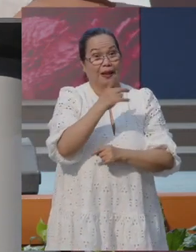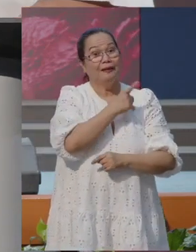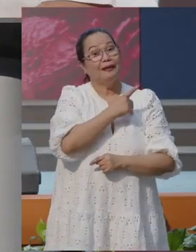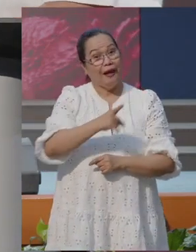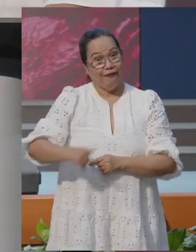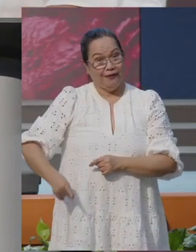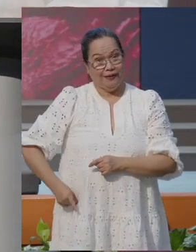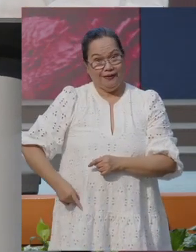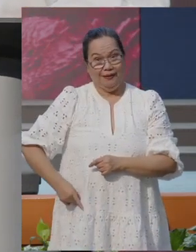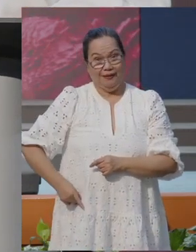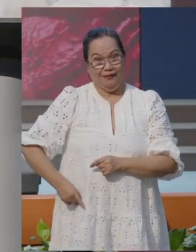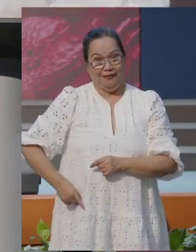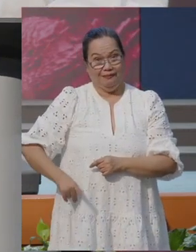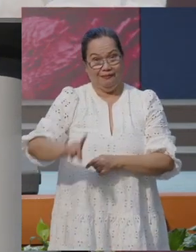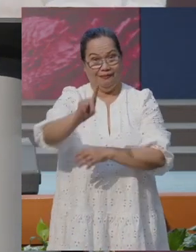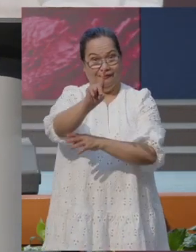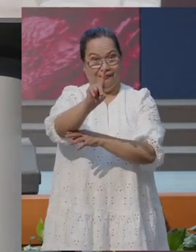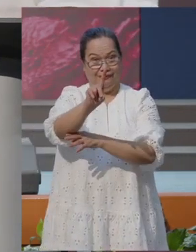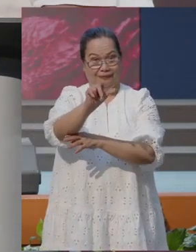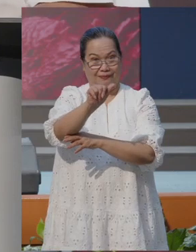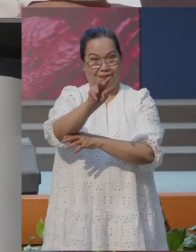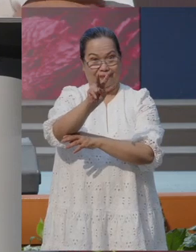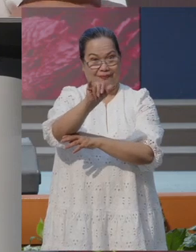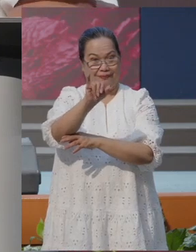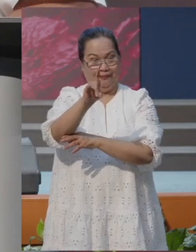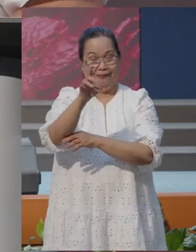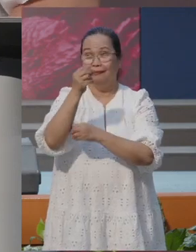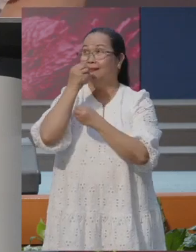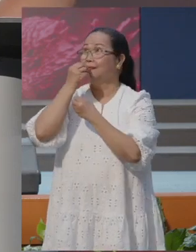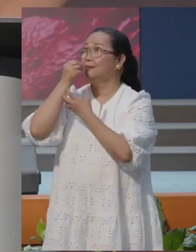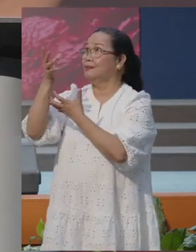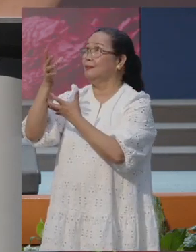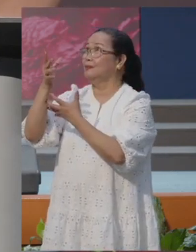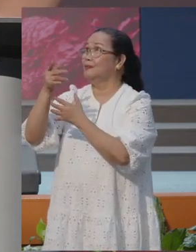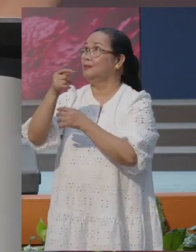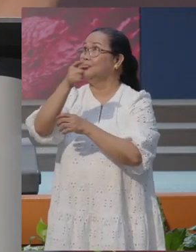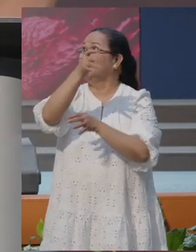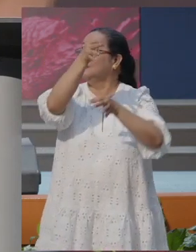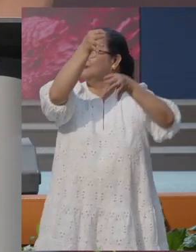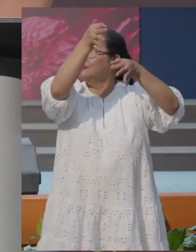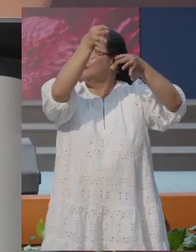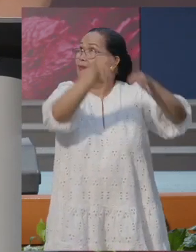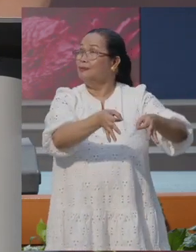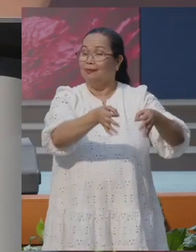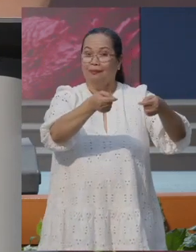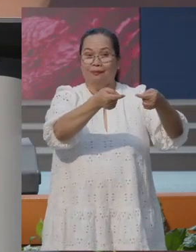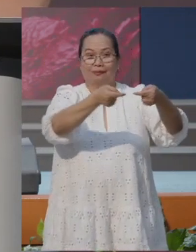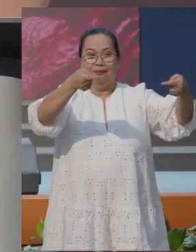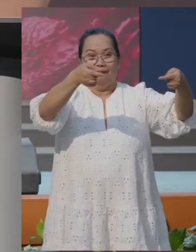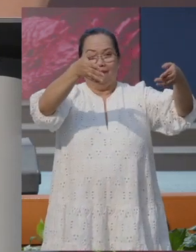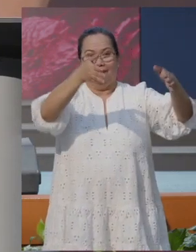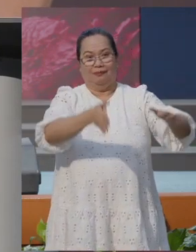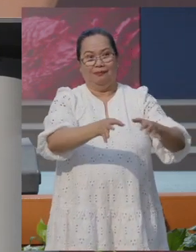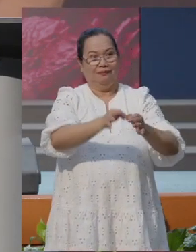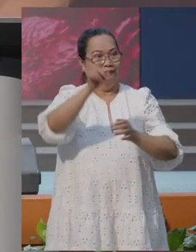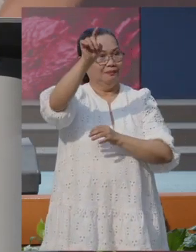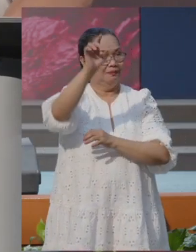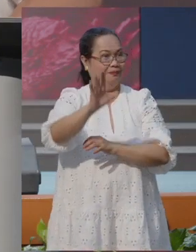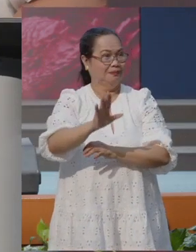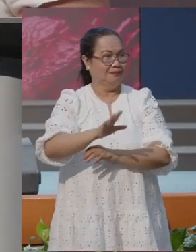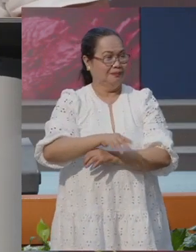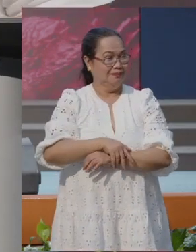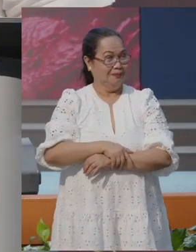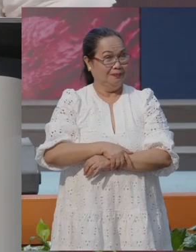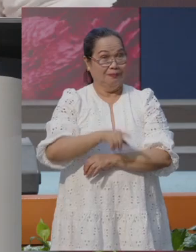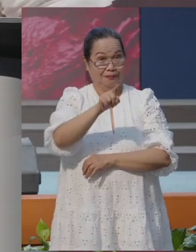isang propeta ng Diyos. Ang sinasambitla niya ay ang paghatol ng Diyos sa mga kaaway ng Diyos.